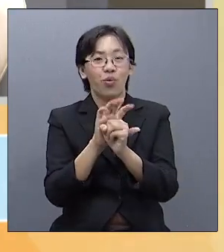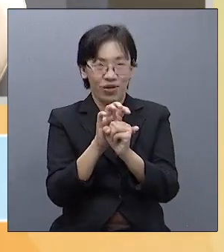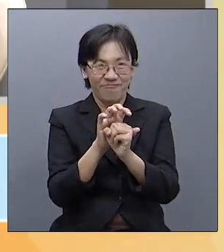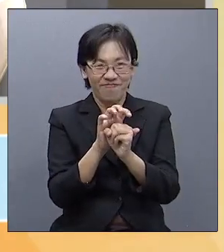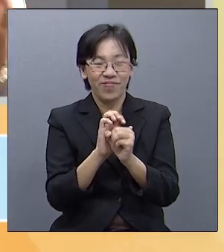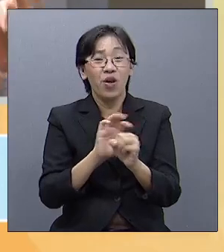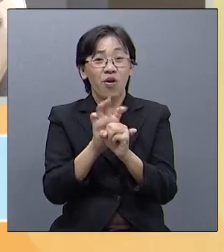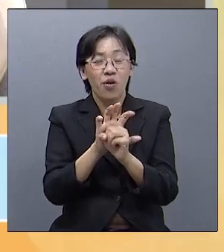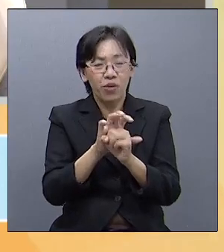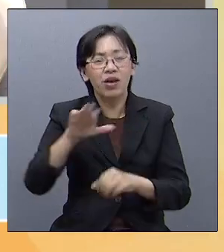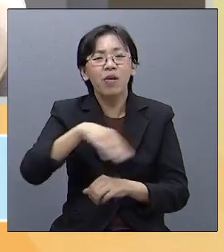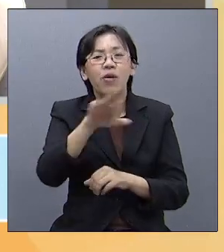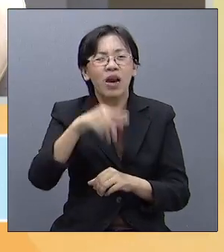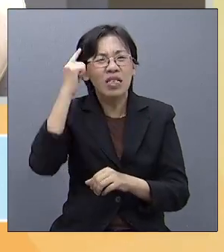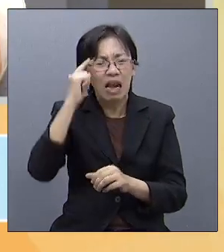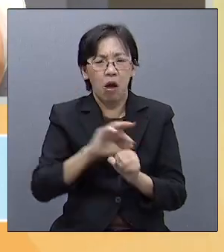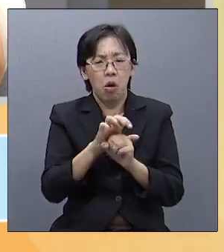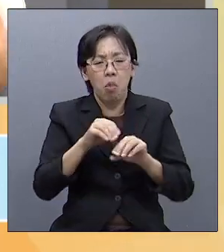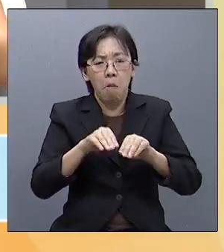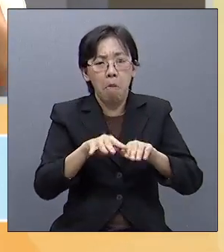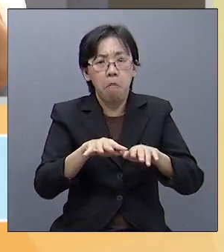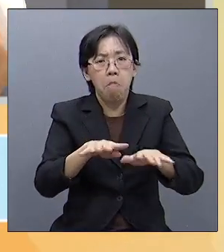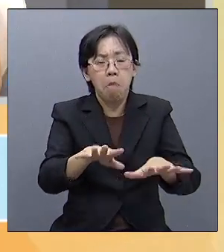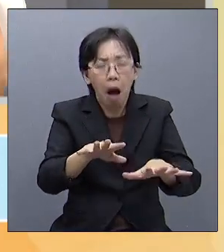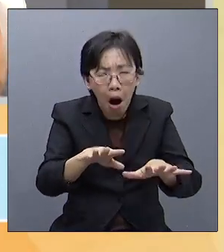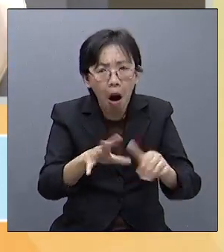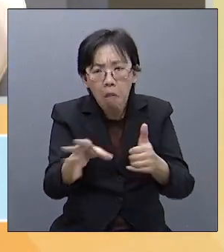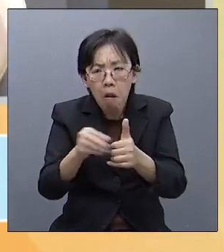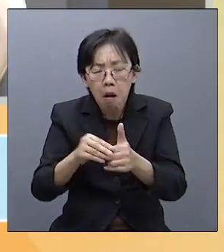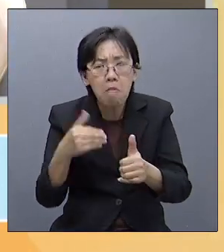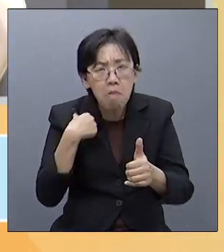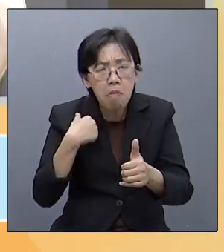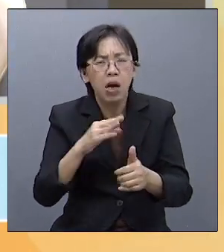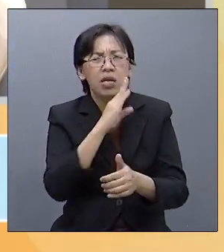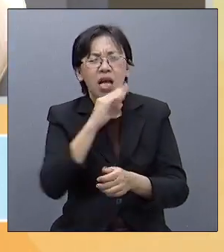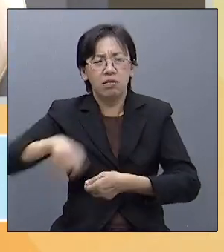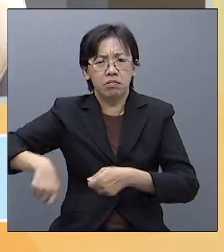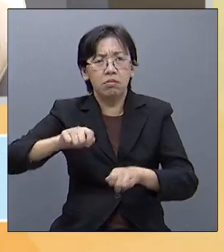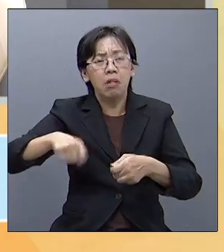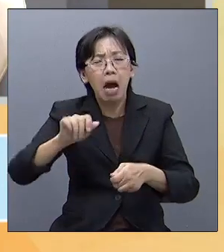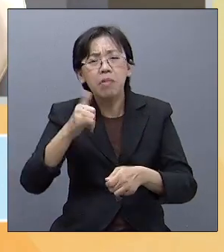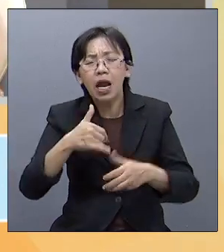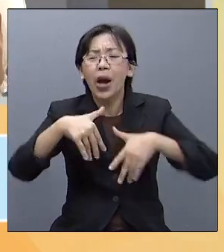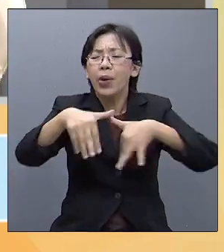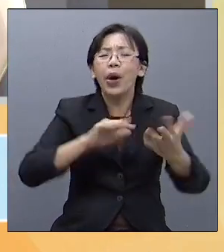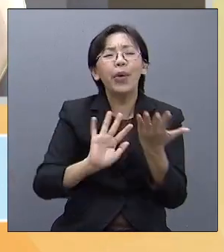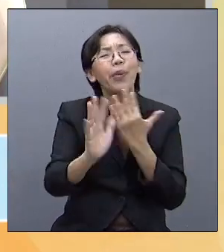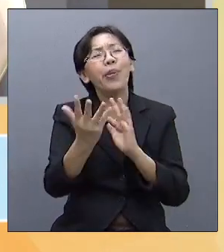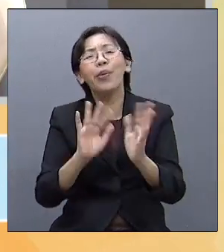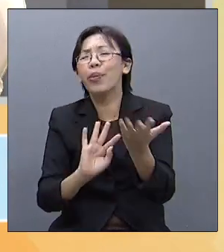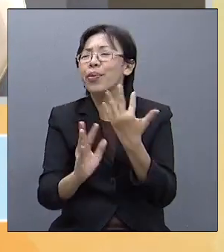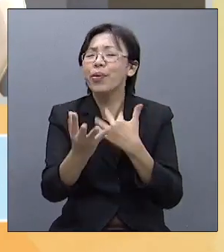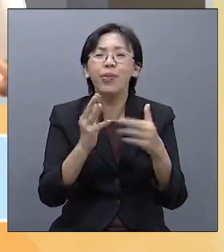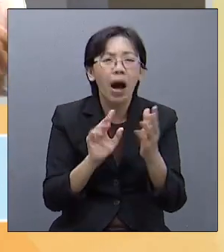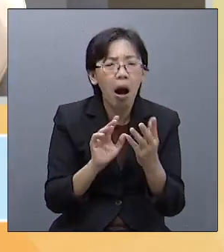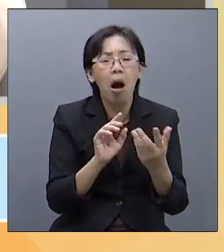วันนี้หลายคนเริ่มสงสัยเอากลับมาอีกแล้วได้ยินกันอีกแล้วแล้วหน้าเทศกาลแบบนี้มันก็เลี่ยงไม่ได้อะค่ะที่ยังต้องไปคลุกคลีกับนะคะ